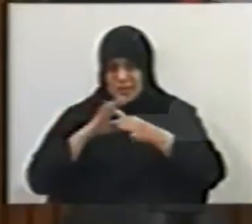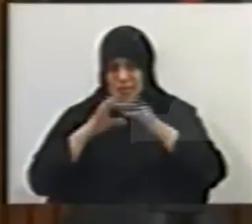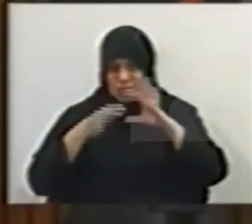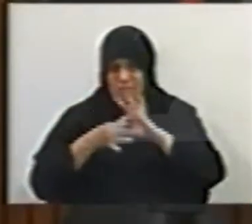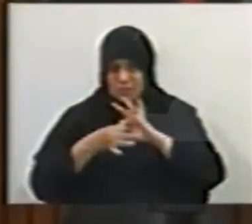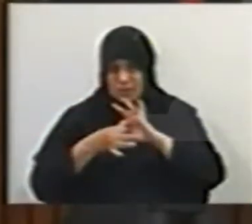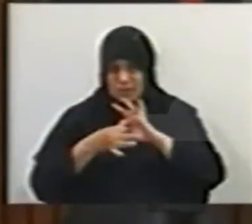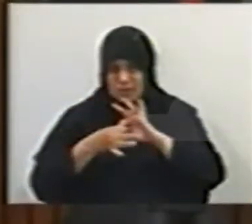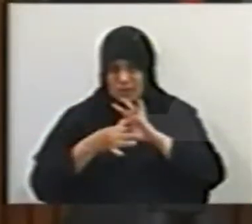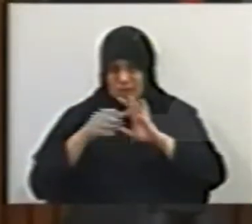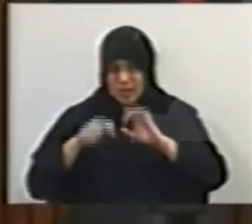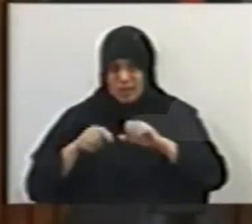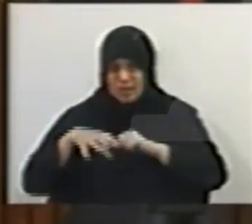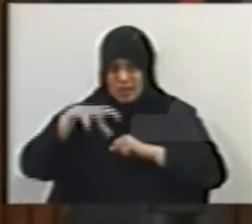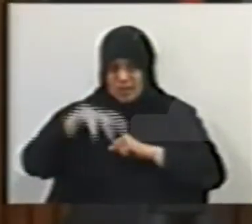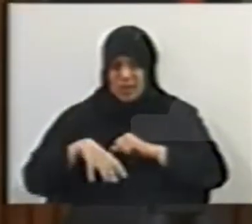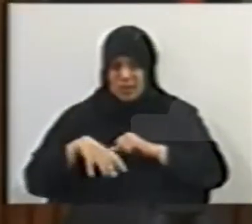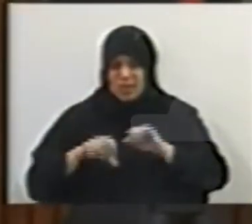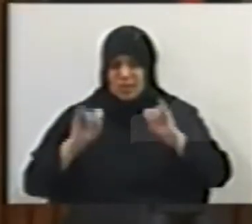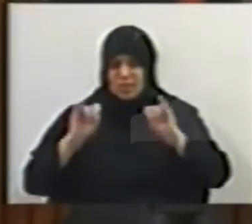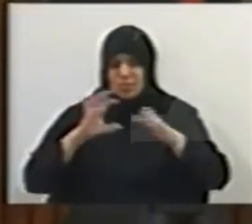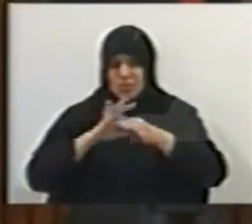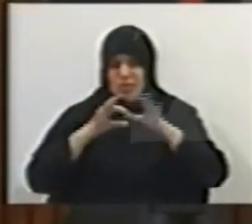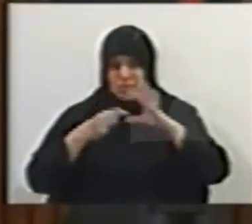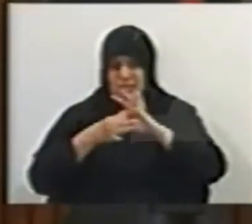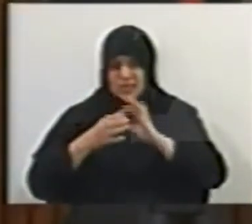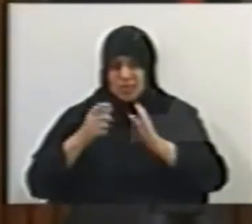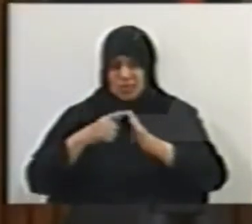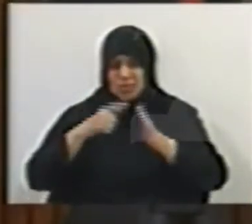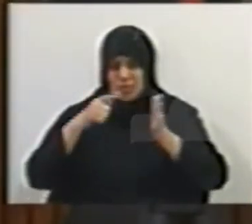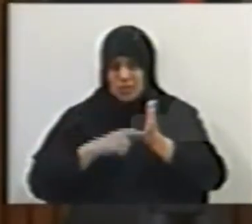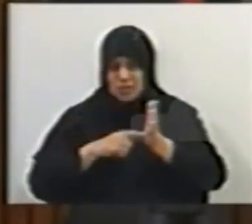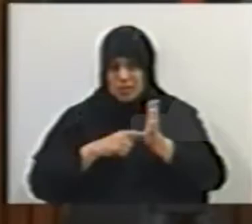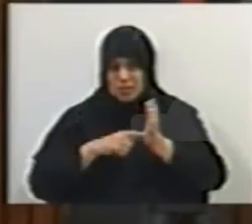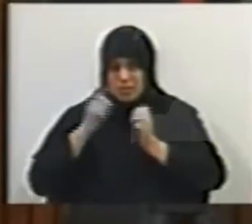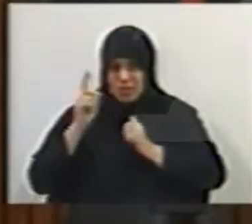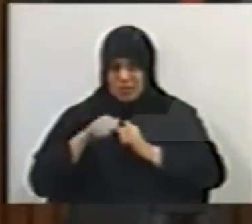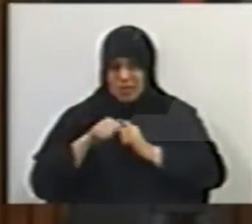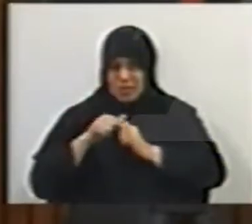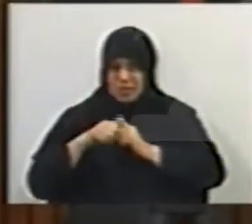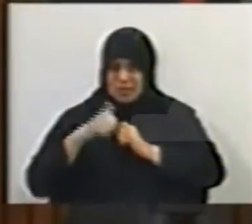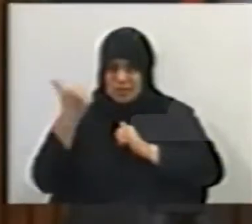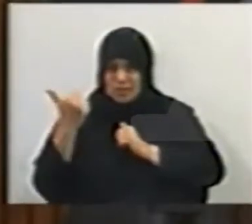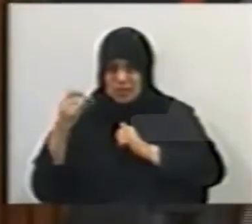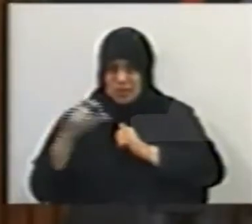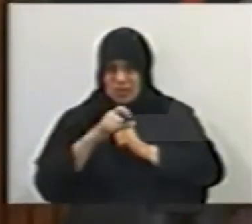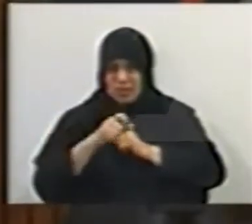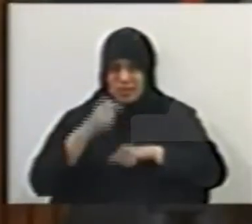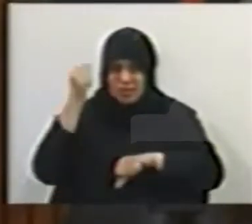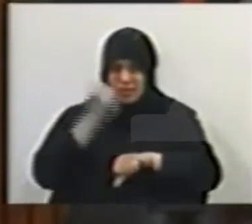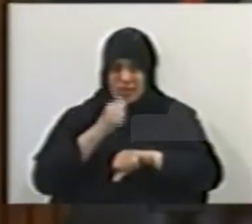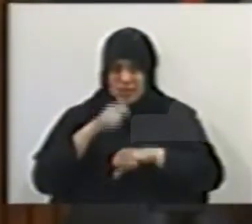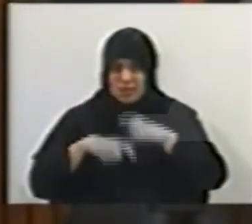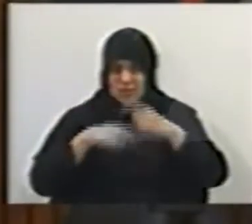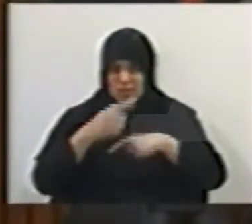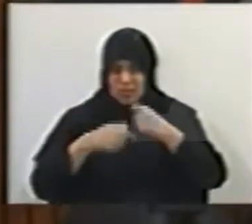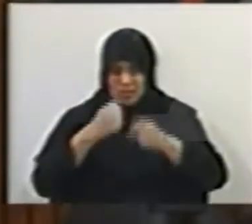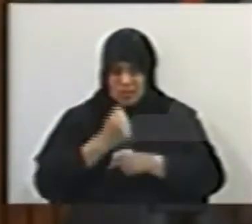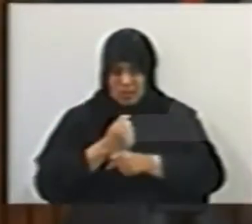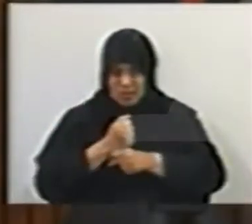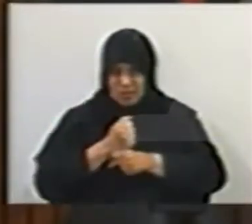احنا دولة مؤسسات وقانون. اليوم عندنا افراد اللي نحكم عليه 6 شهور بجرائم عمدية،